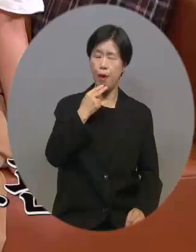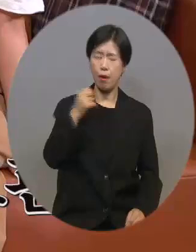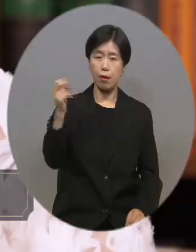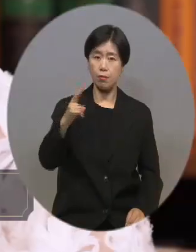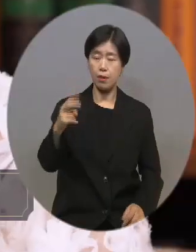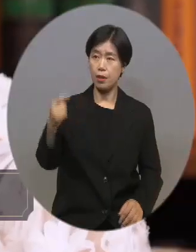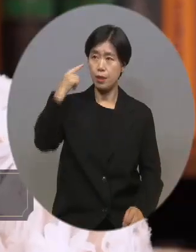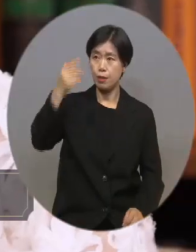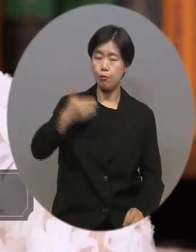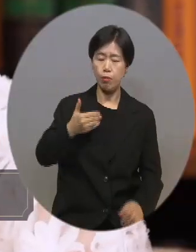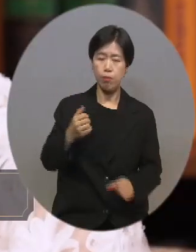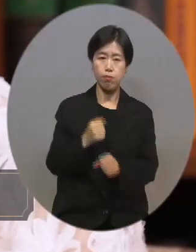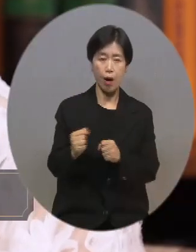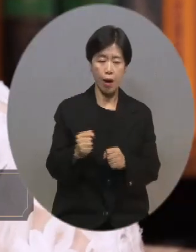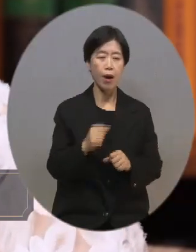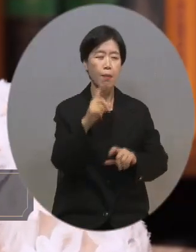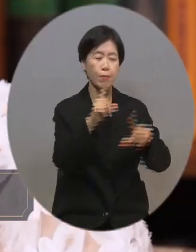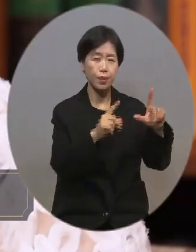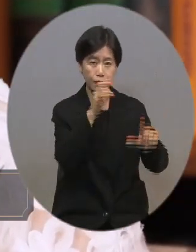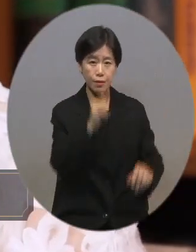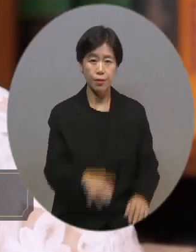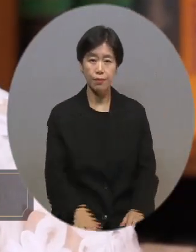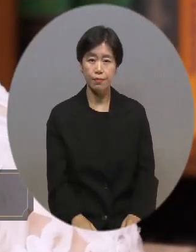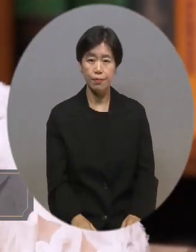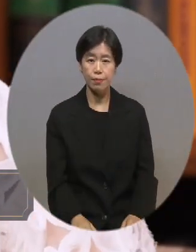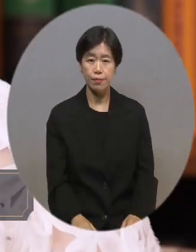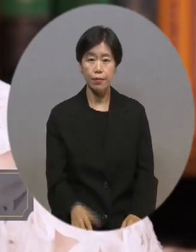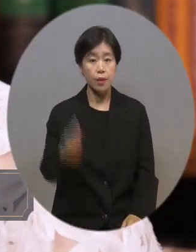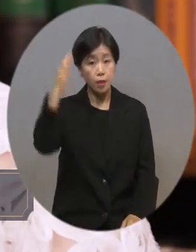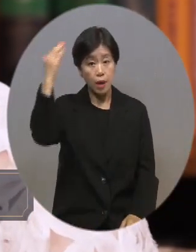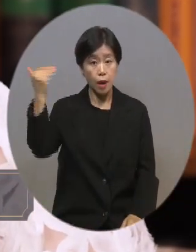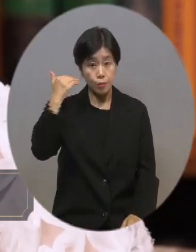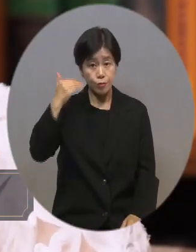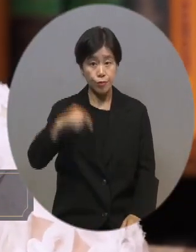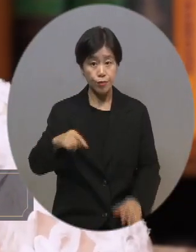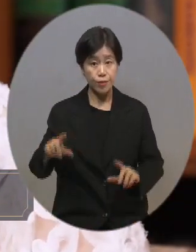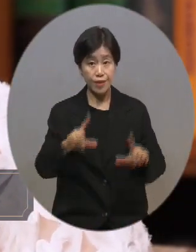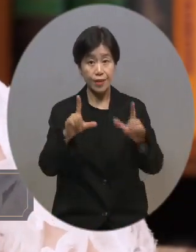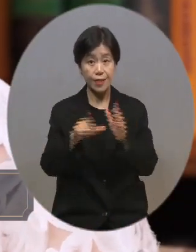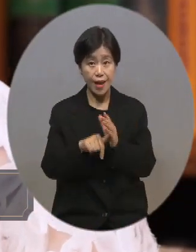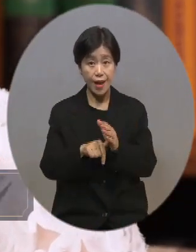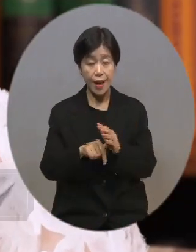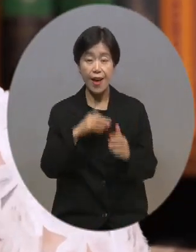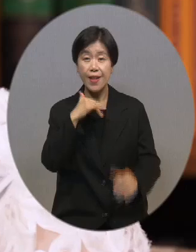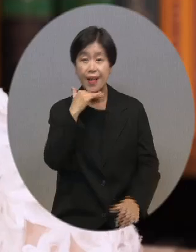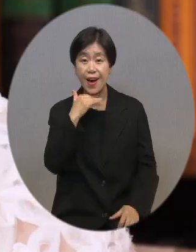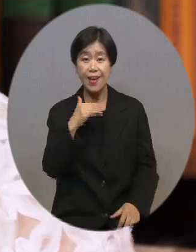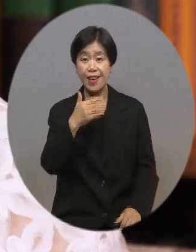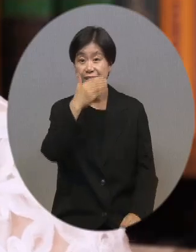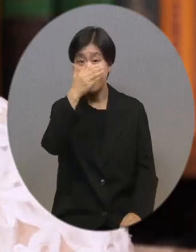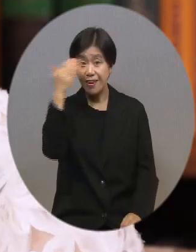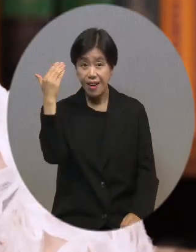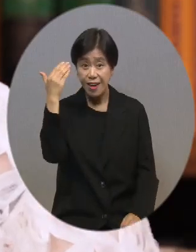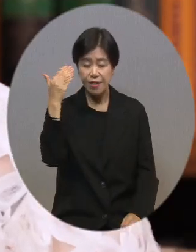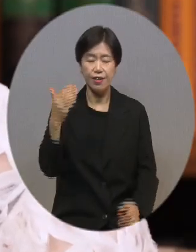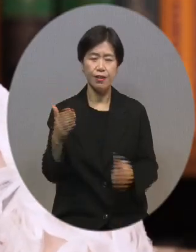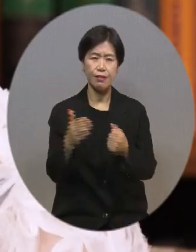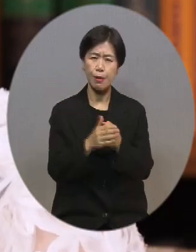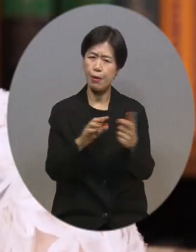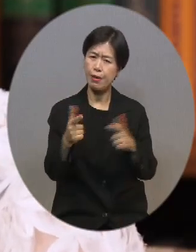못하셔가지고. 한국에서도 나이가 어리다는 게 장점이기도 하고 또 힘들 때가 많습니다.